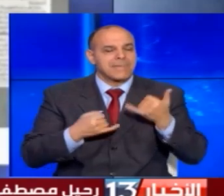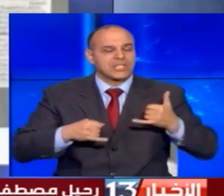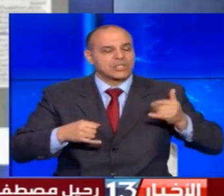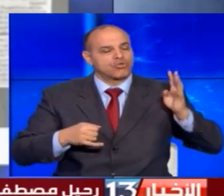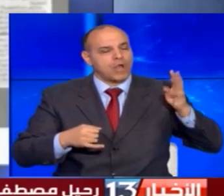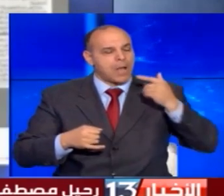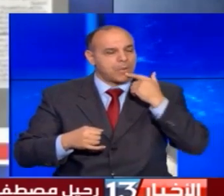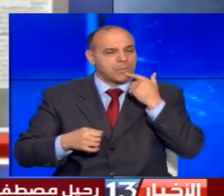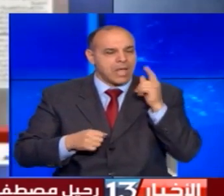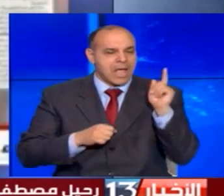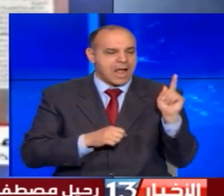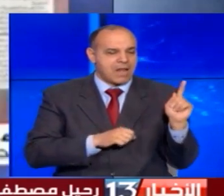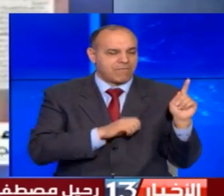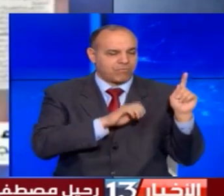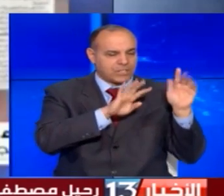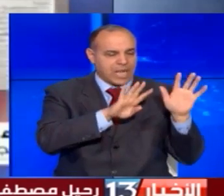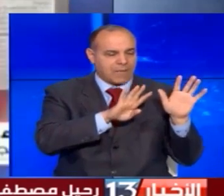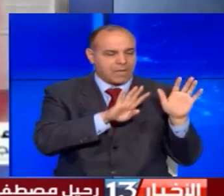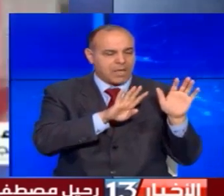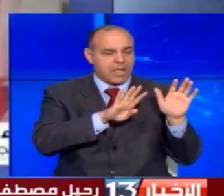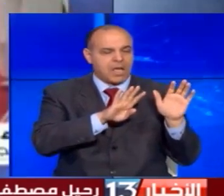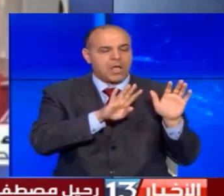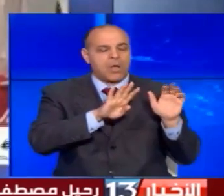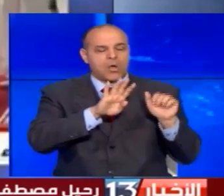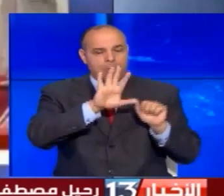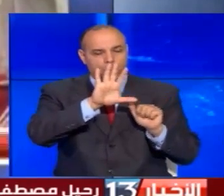من 59-900 ألف إلى